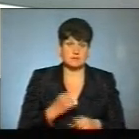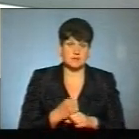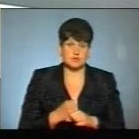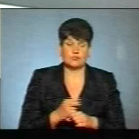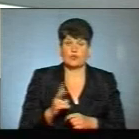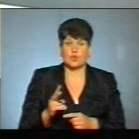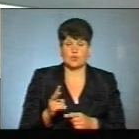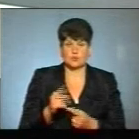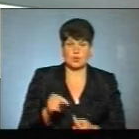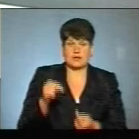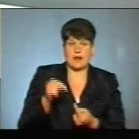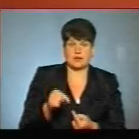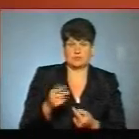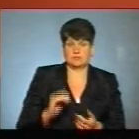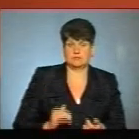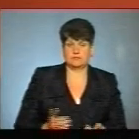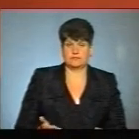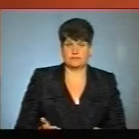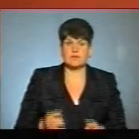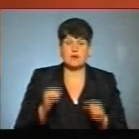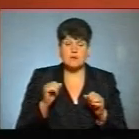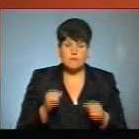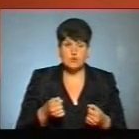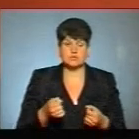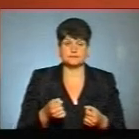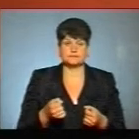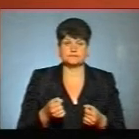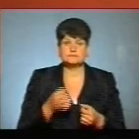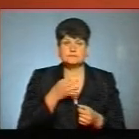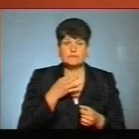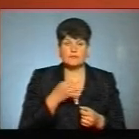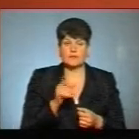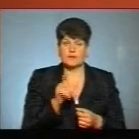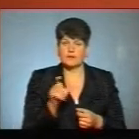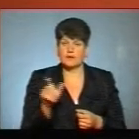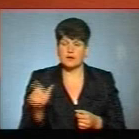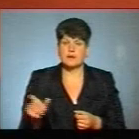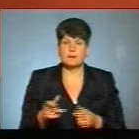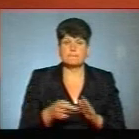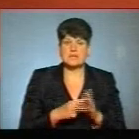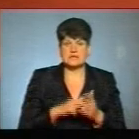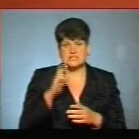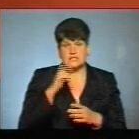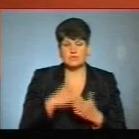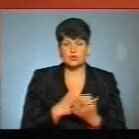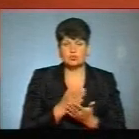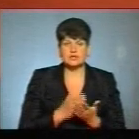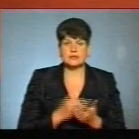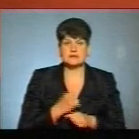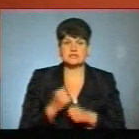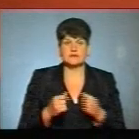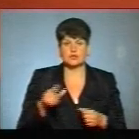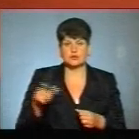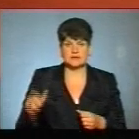якогось конкретного роботодавця. Чи можете ви окремити деякі тези, що стосуються плану державної політики працевлаштування людей